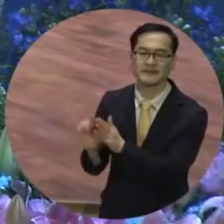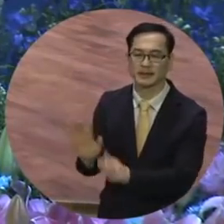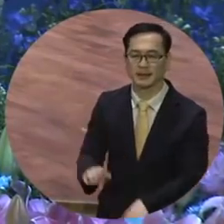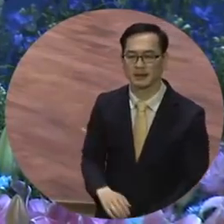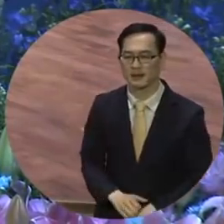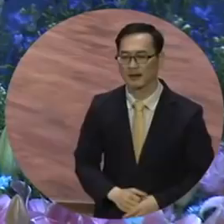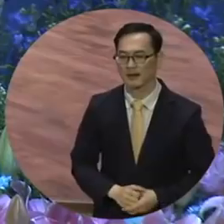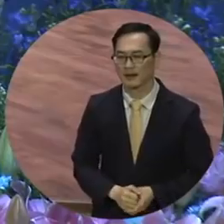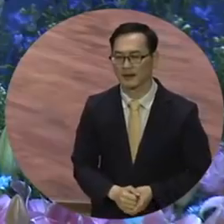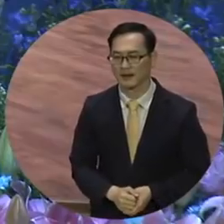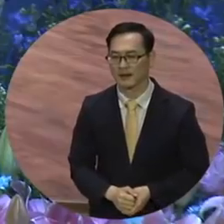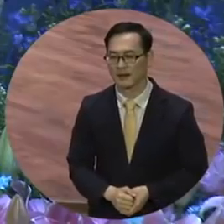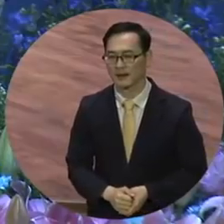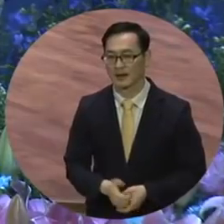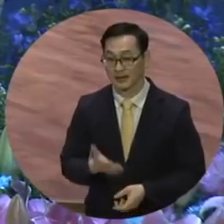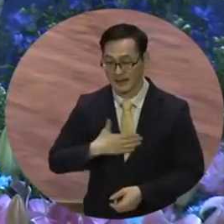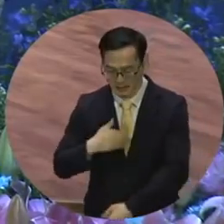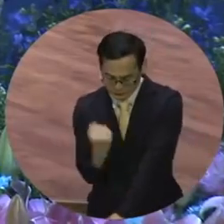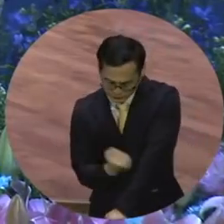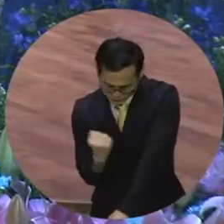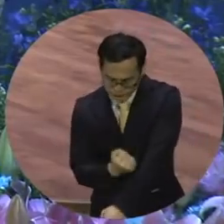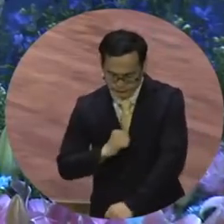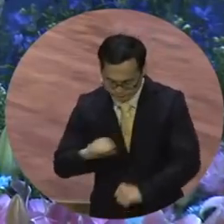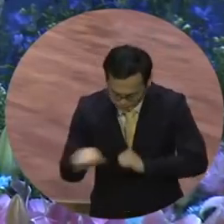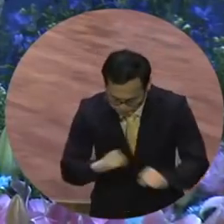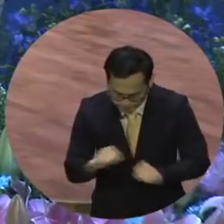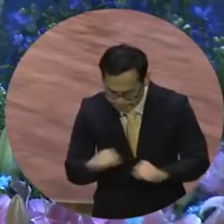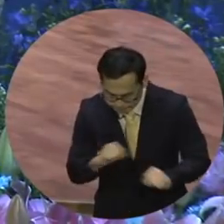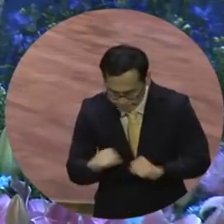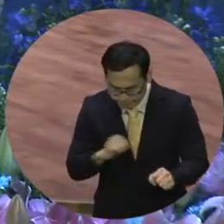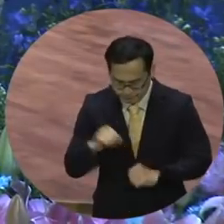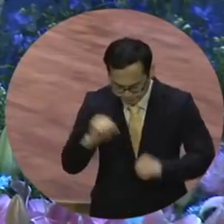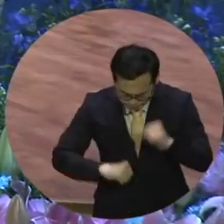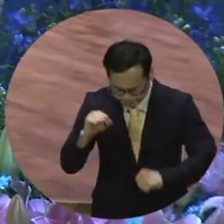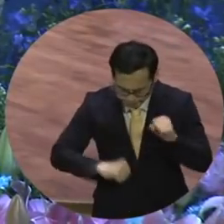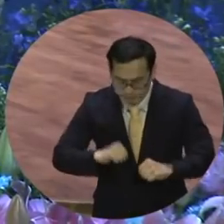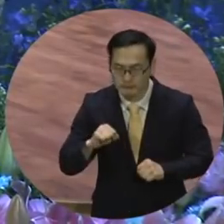내가 뭔가를 해서 성취하는 그것이